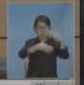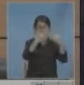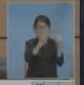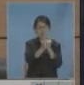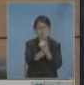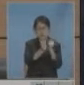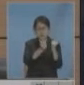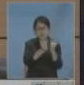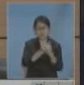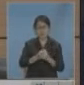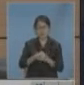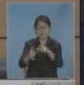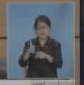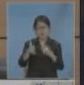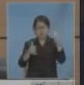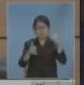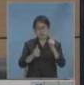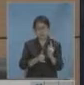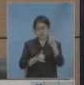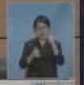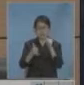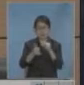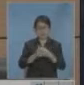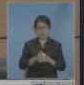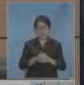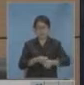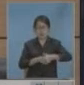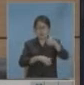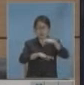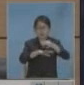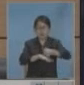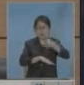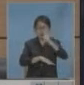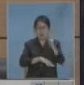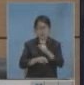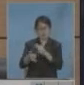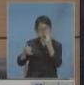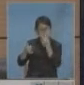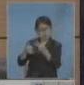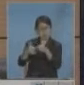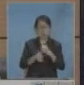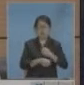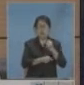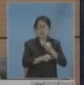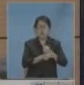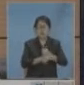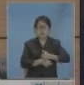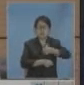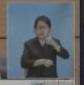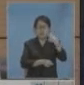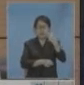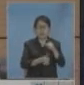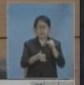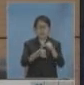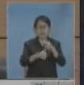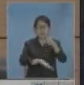และความมั่นคงของมนุษย์คนใหม่ที่ได้เป็นนี้ก็เพราะมีผลงานของพลตำรวจโทคำรณวิทย์ทุกกระจ่าง